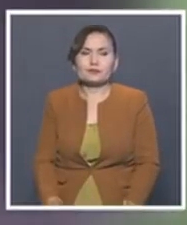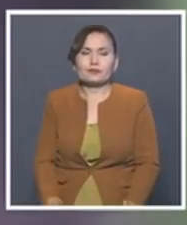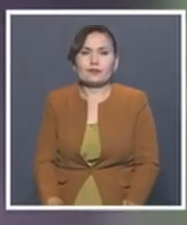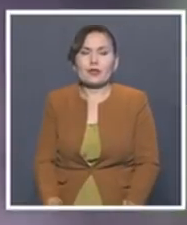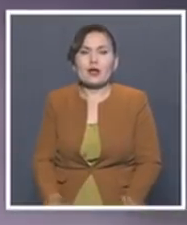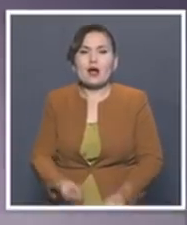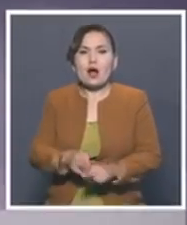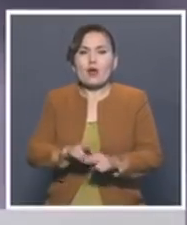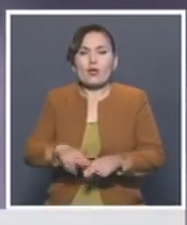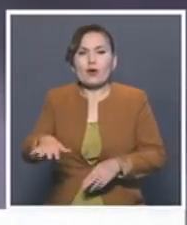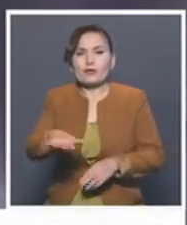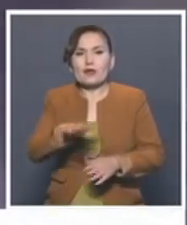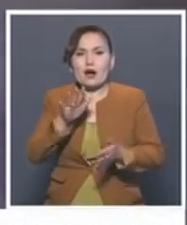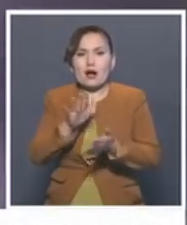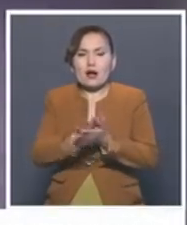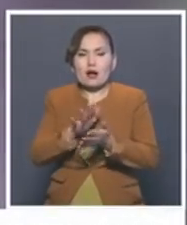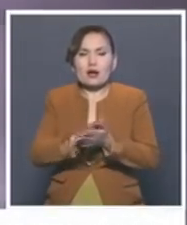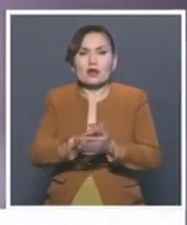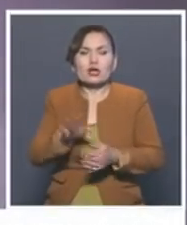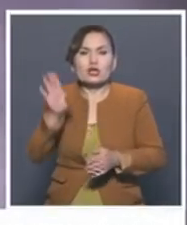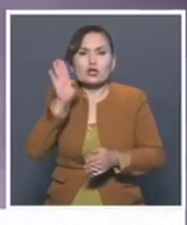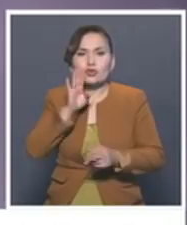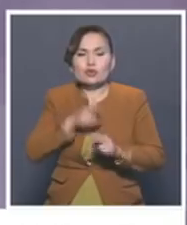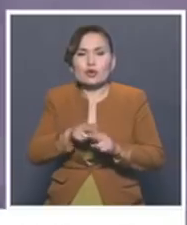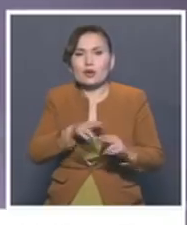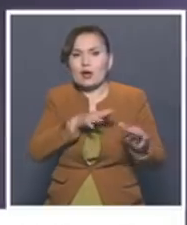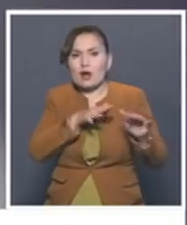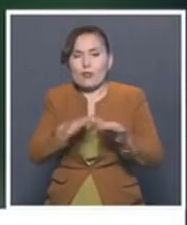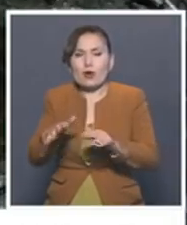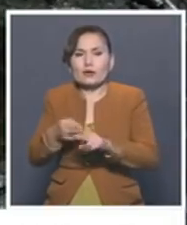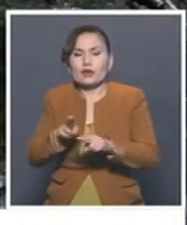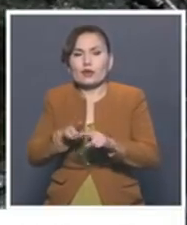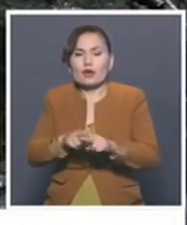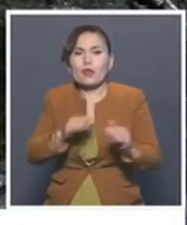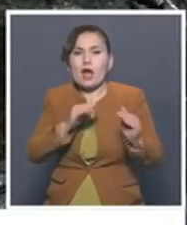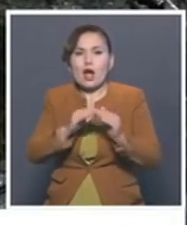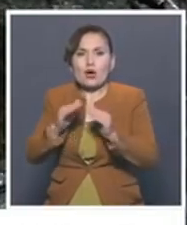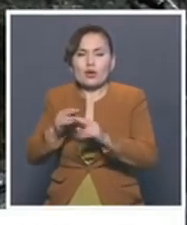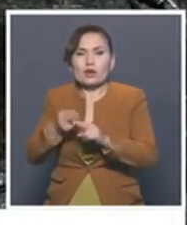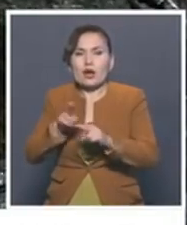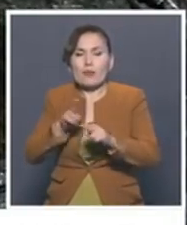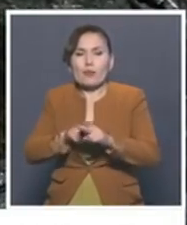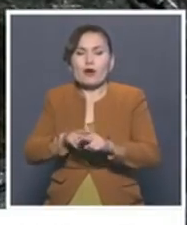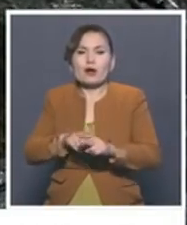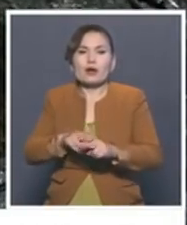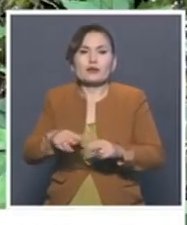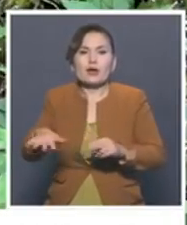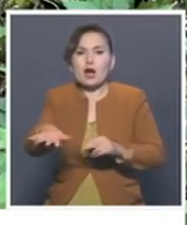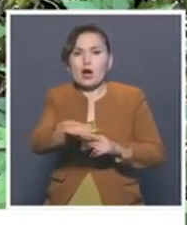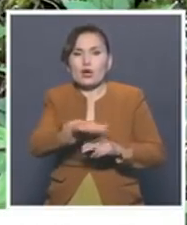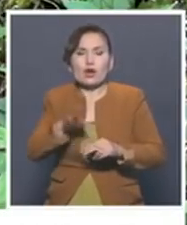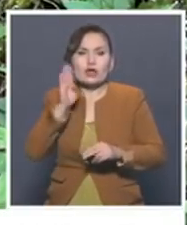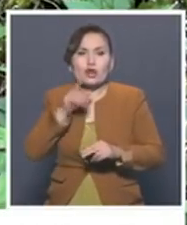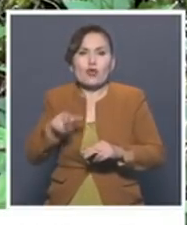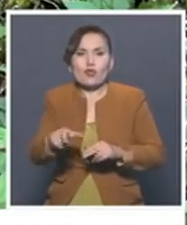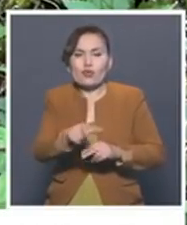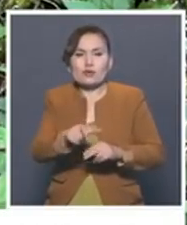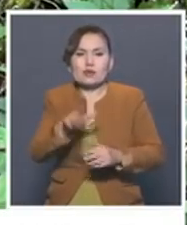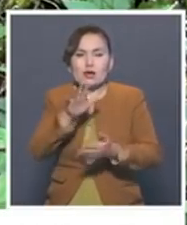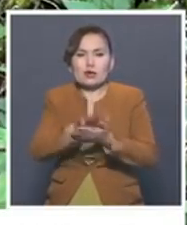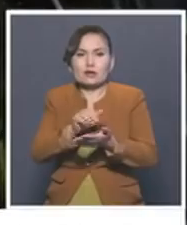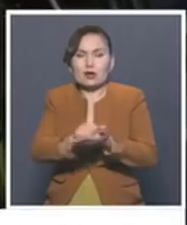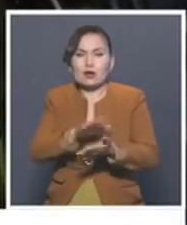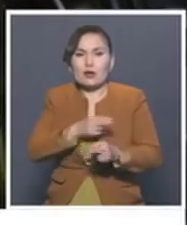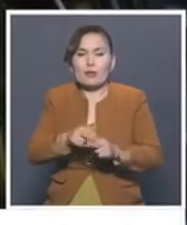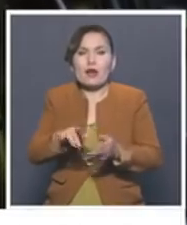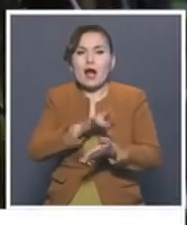Медеу ауданының тұрғыны кәріз суы Байқоңыр көшесі бойындағы тау бөктерінде орналасқан үйлердің құбырынан шығып, Есентай өзеніне құйылып жатқанын айтады. Алдымен